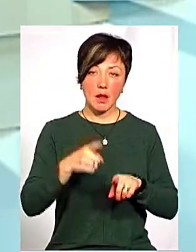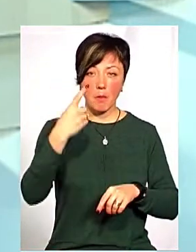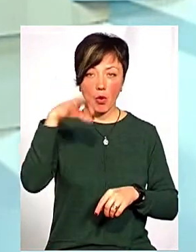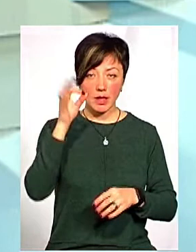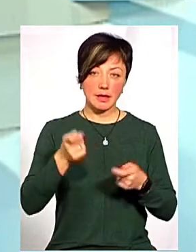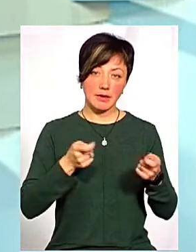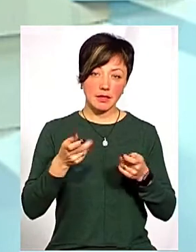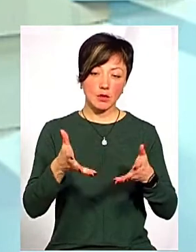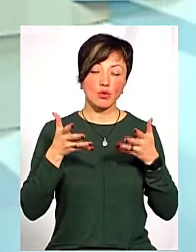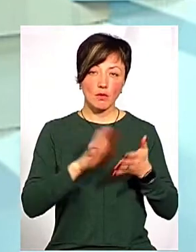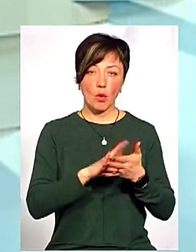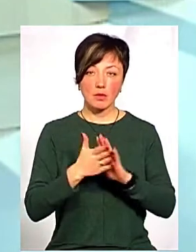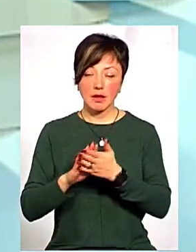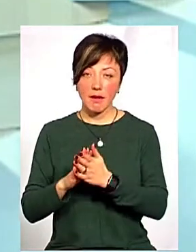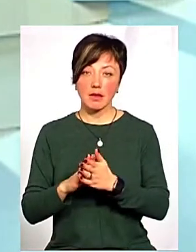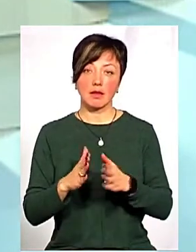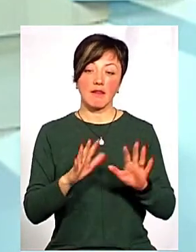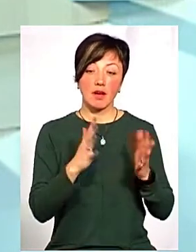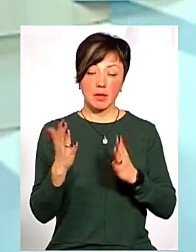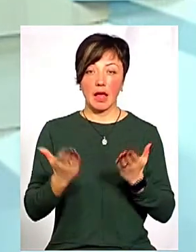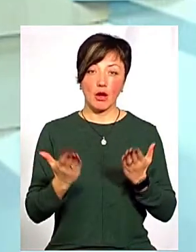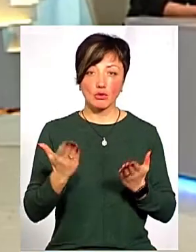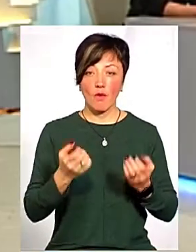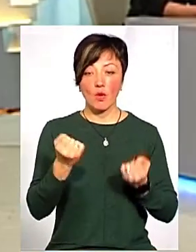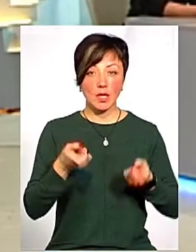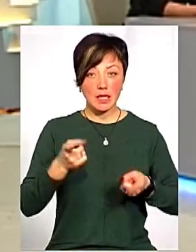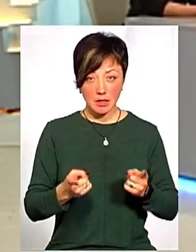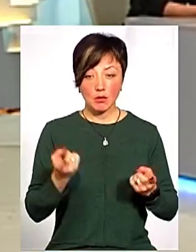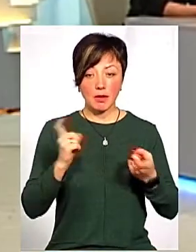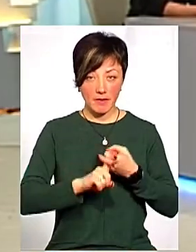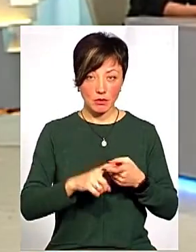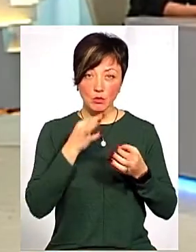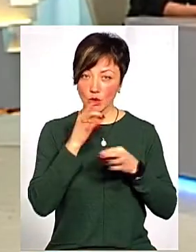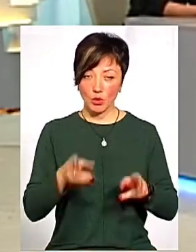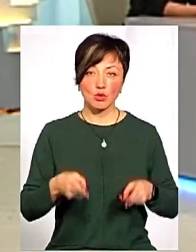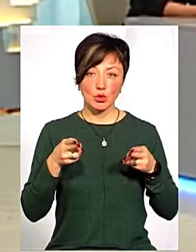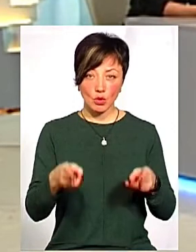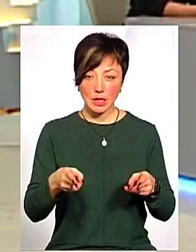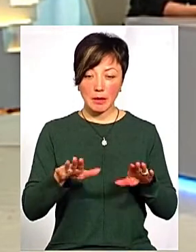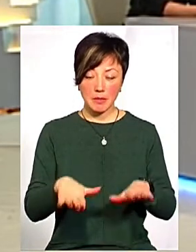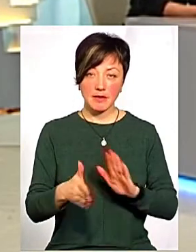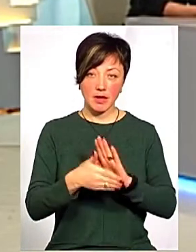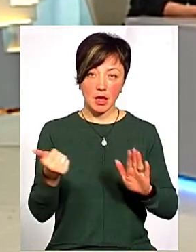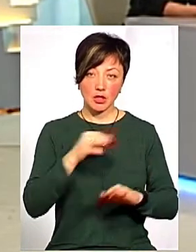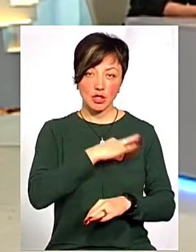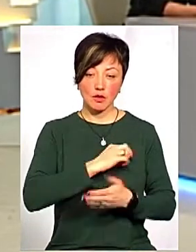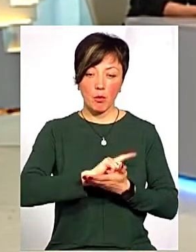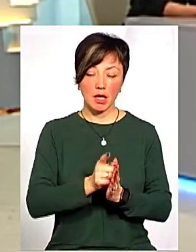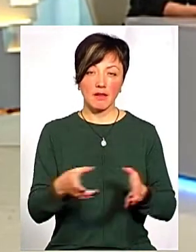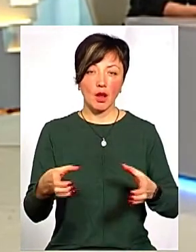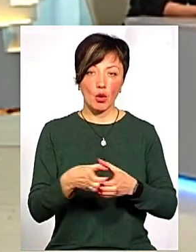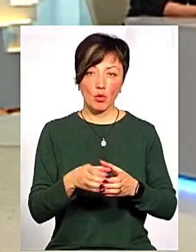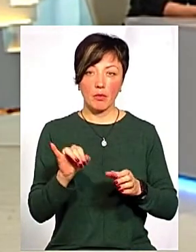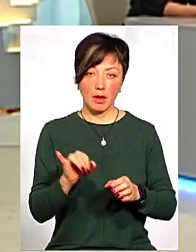поліції, керівництво, з'ясовуються обставини, випадки, якщо там, наприклад, водій дійсно там причетний до будь-якого злочину, на місце викликається слідчо-оперативна